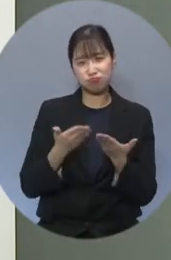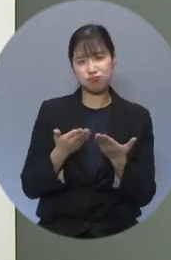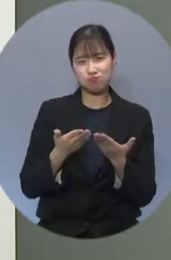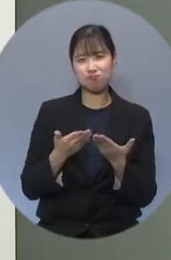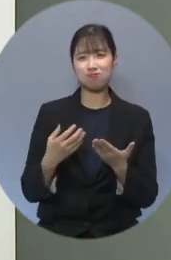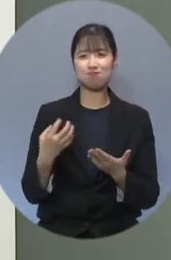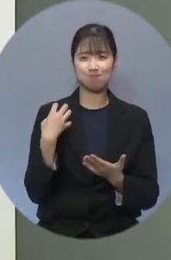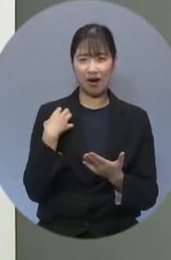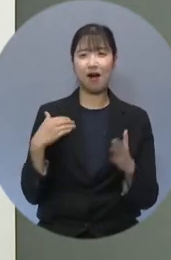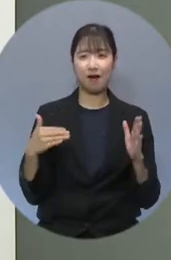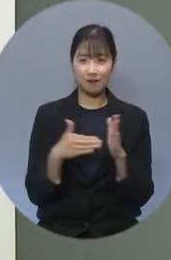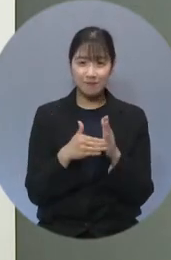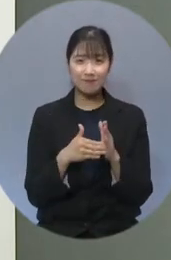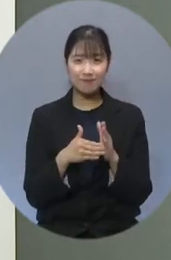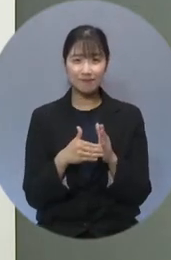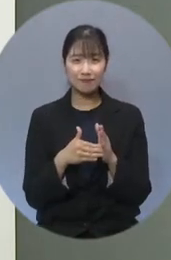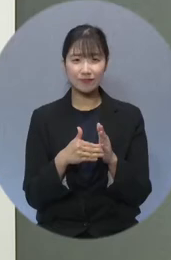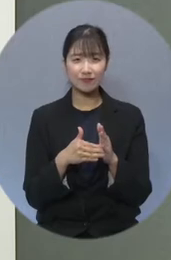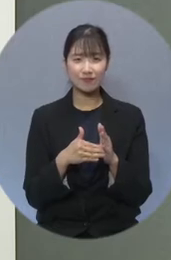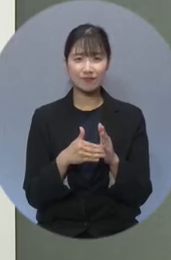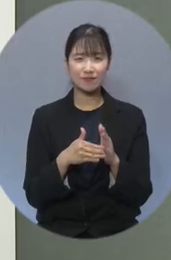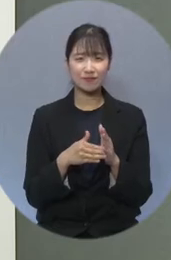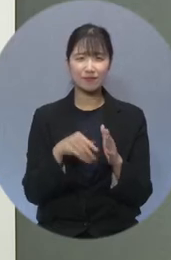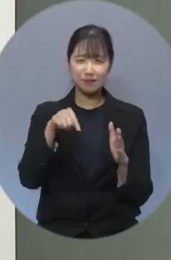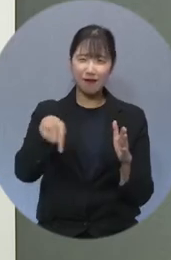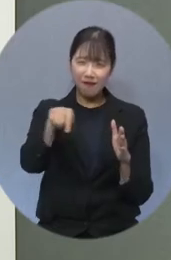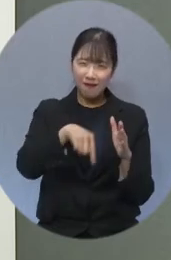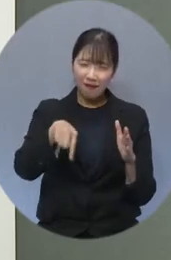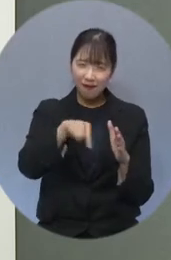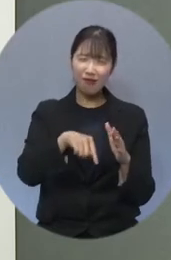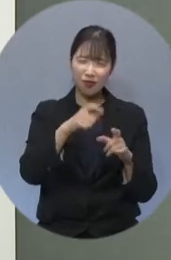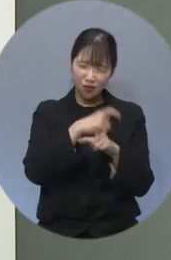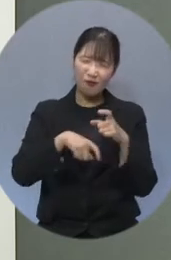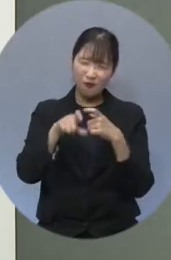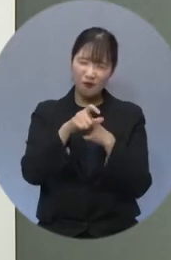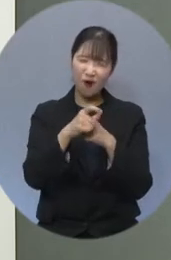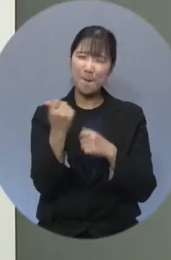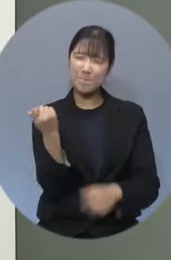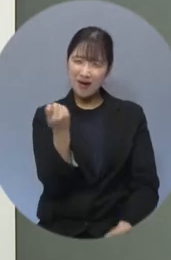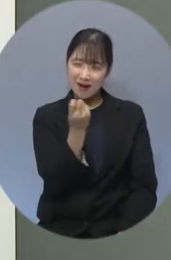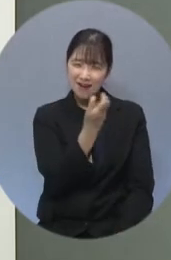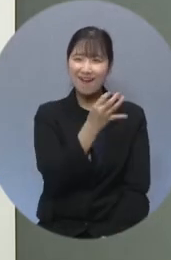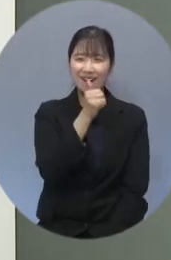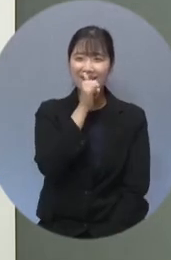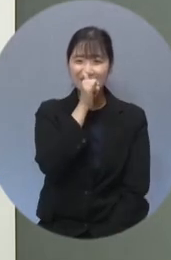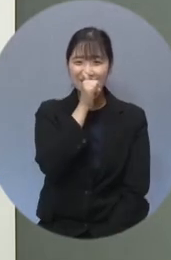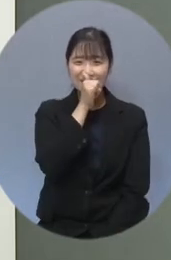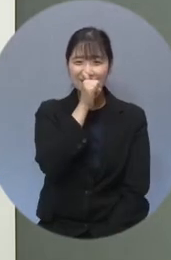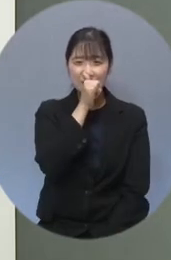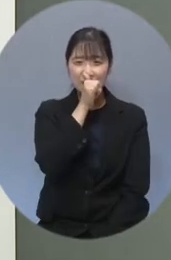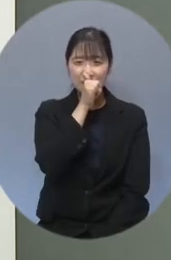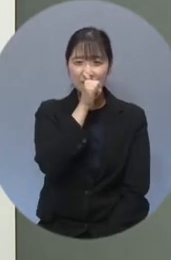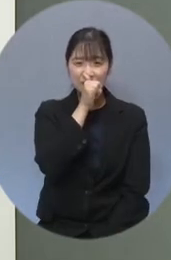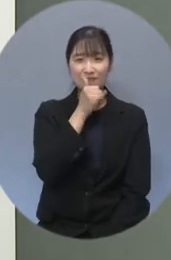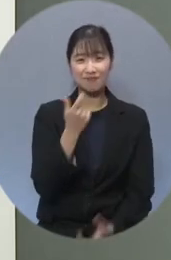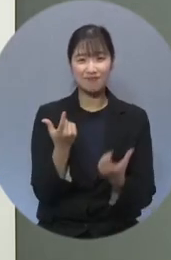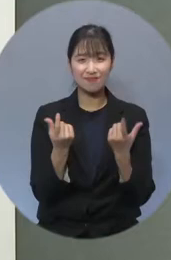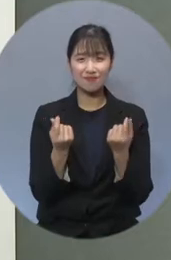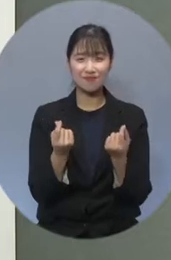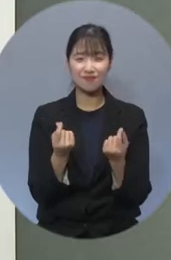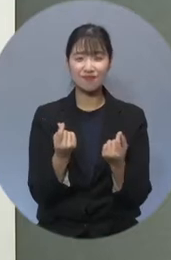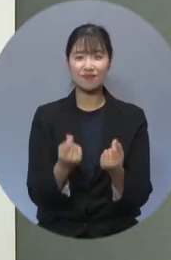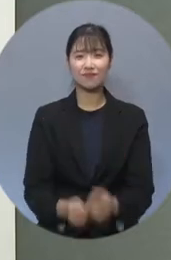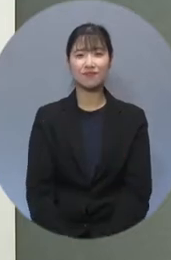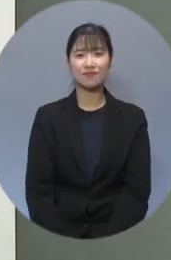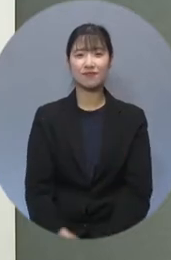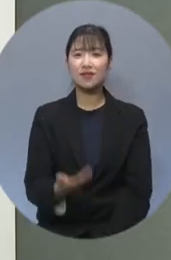하시고 물론 그 안에 뭐 몇 곳을 또 소개할 네, 수 네, 있겠습니다만 네. 그 정도로 하면 다 알 것